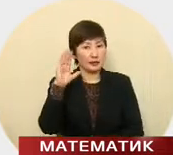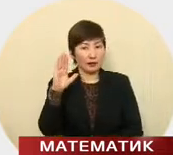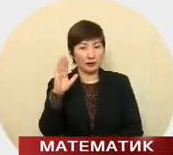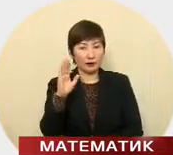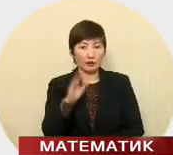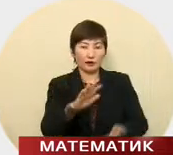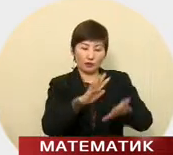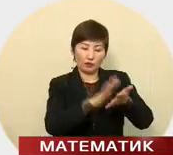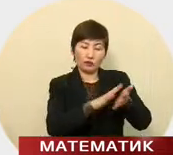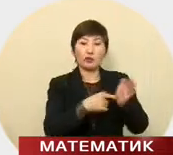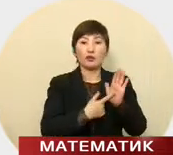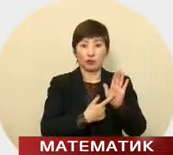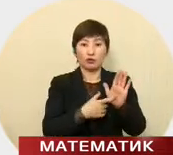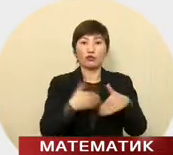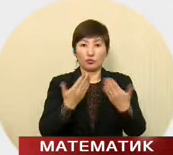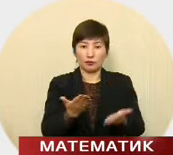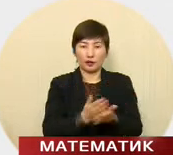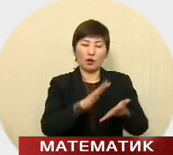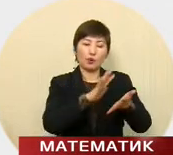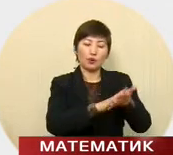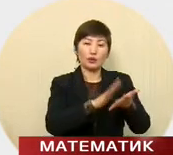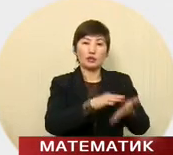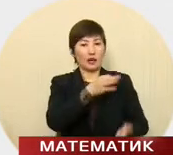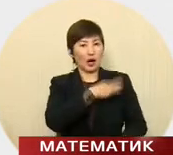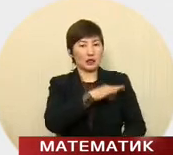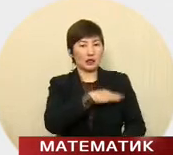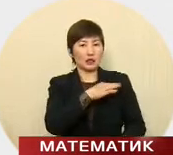өгчээ. За тэгвэл бид нар үснэгтийг ашиглаад